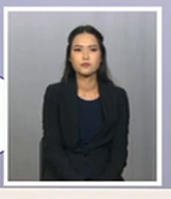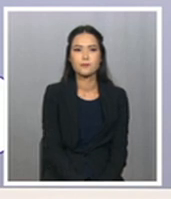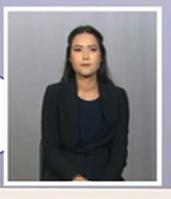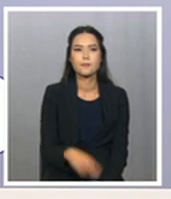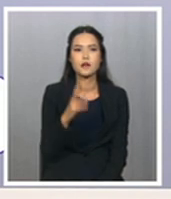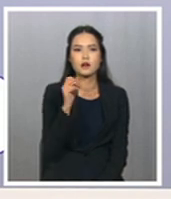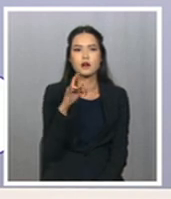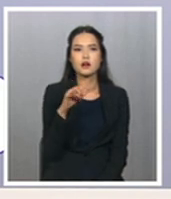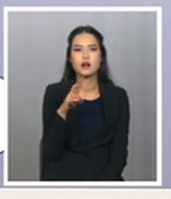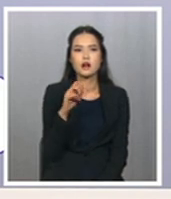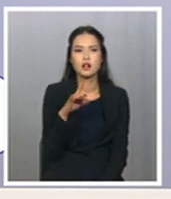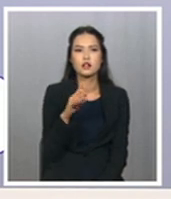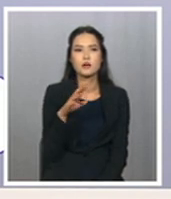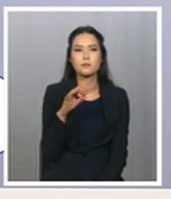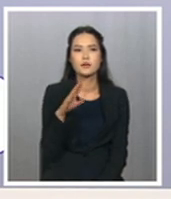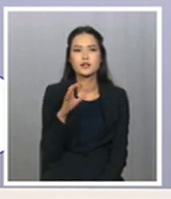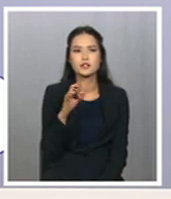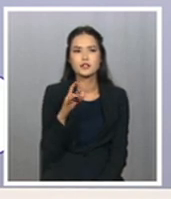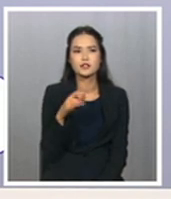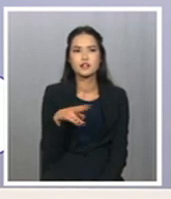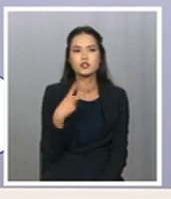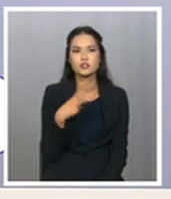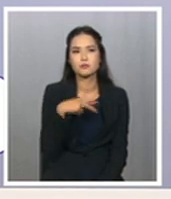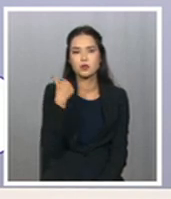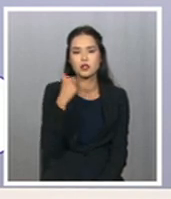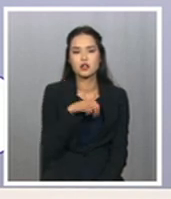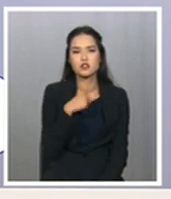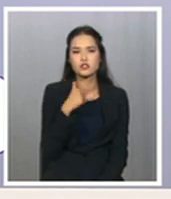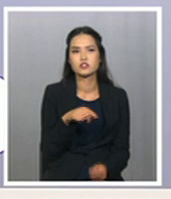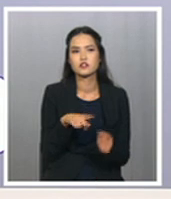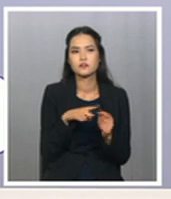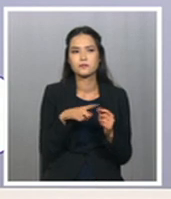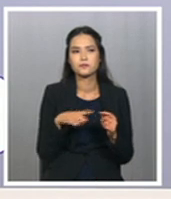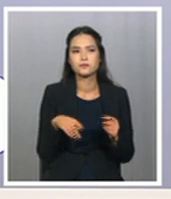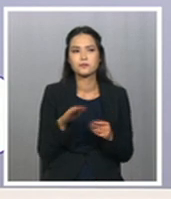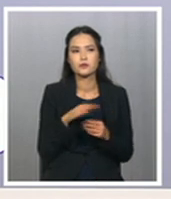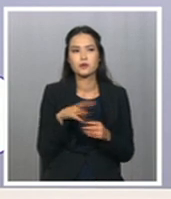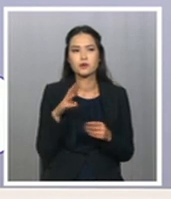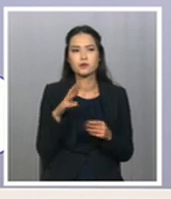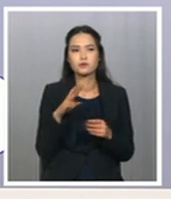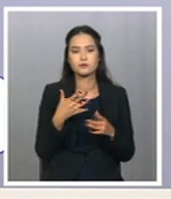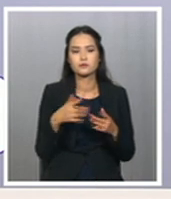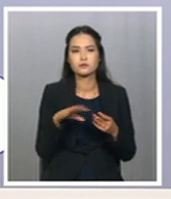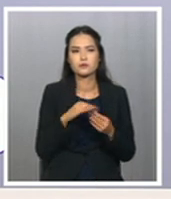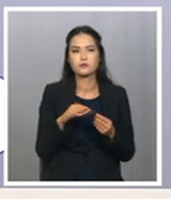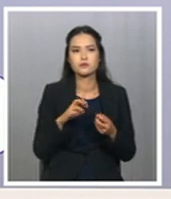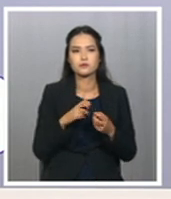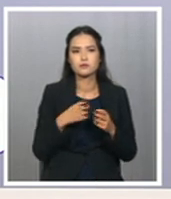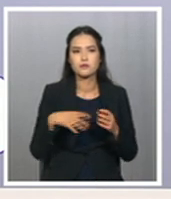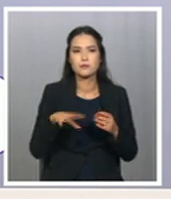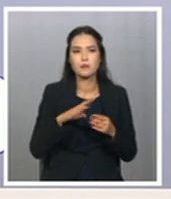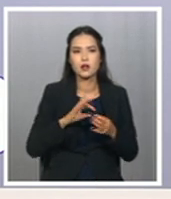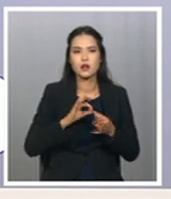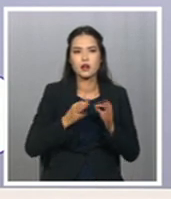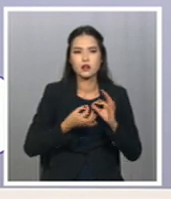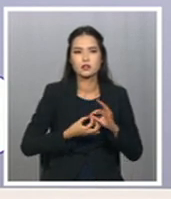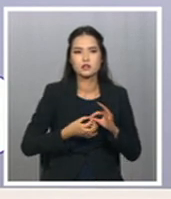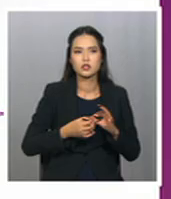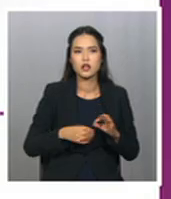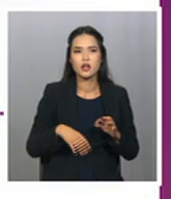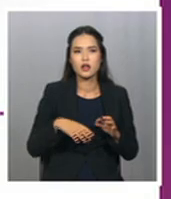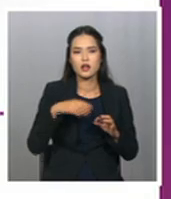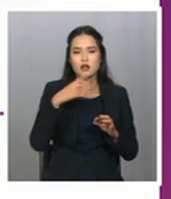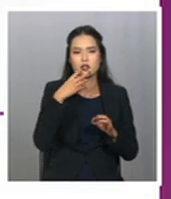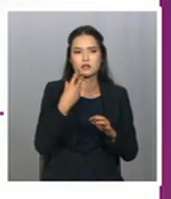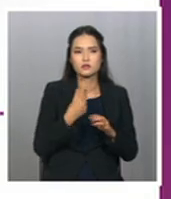Қарқаралы петициясы 20-шы ғасырдағы қазақ қоғамындағы маңызды мәселелердің барлығын толықтай қамтыды. Ол 47 тармақтан